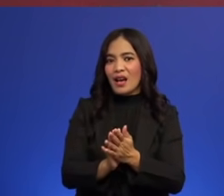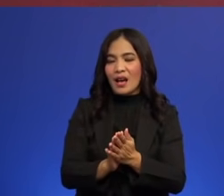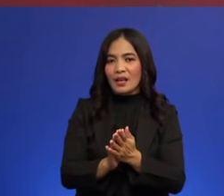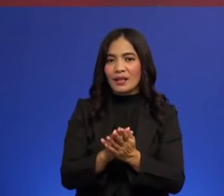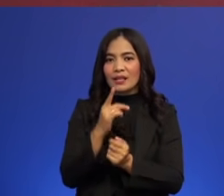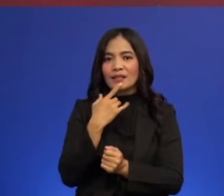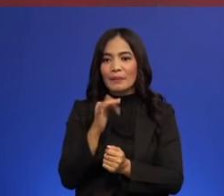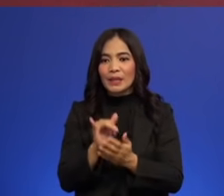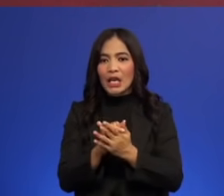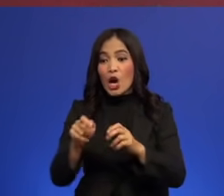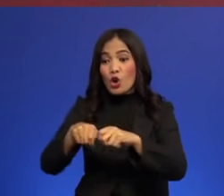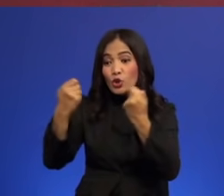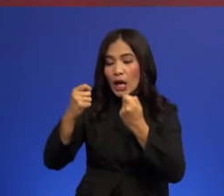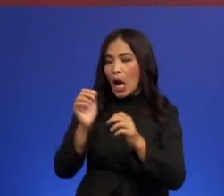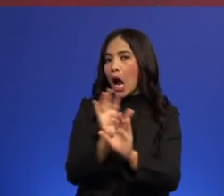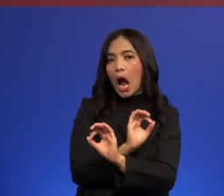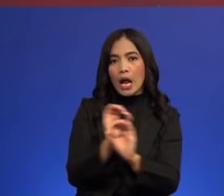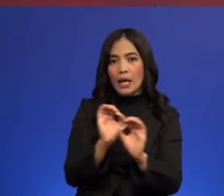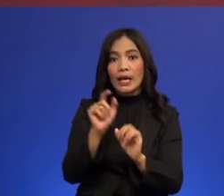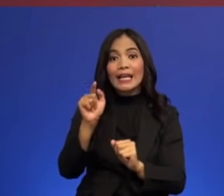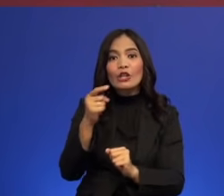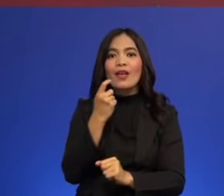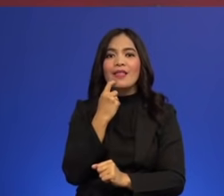karat tidak merusak. Ini kekekalan.